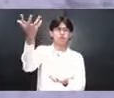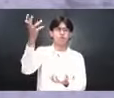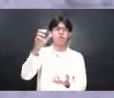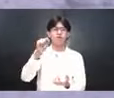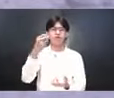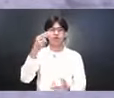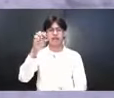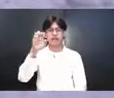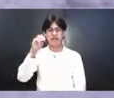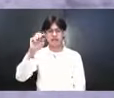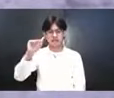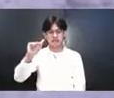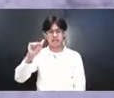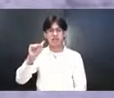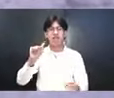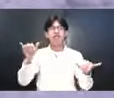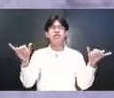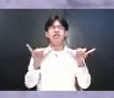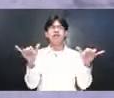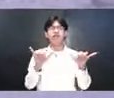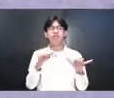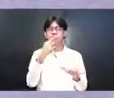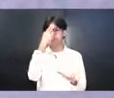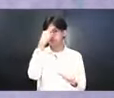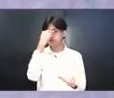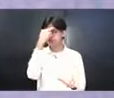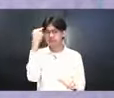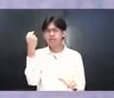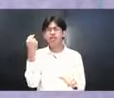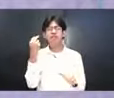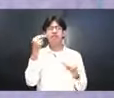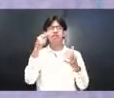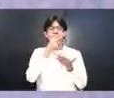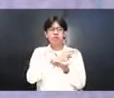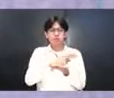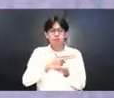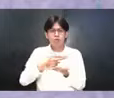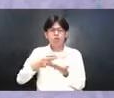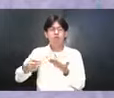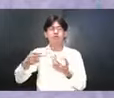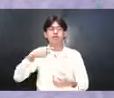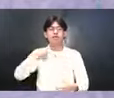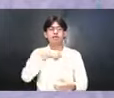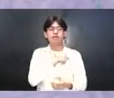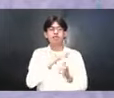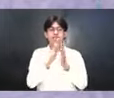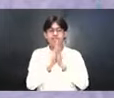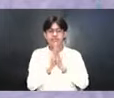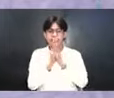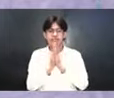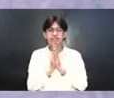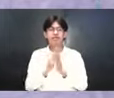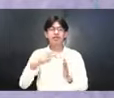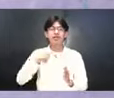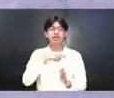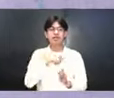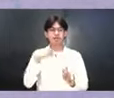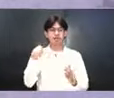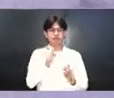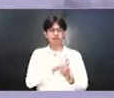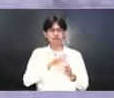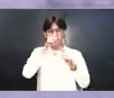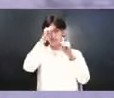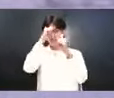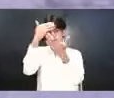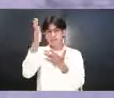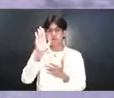parang tayong mga Katoliko, Kristiyano, napaka-sacred sa atin ang panalangin Ama namin. Sa kanila yan.